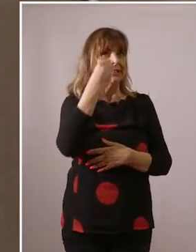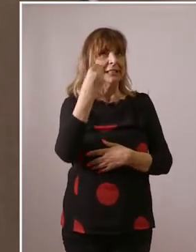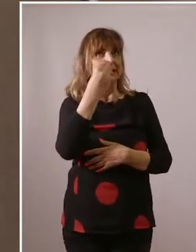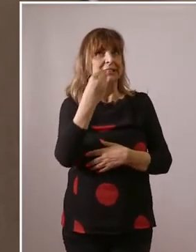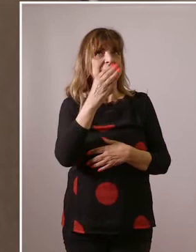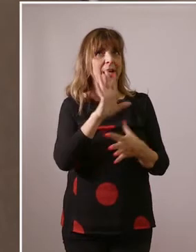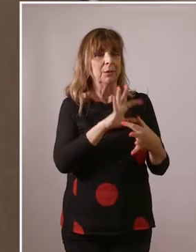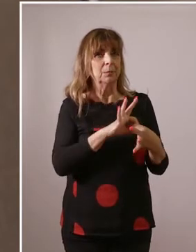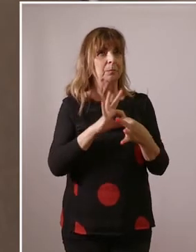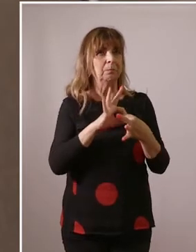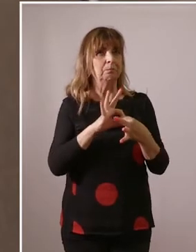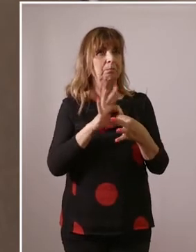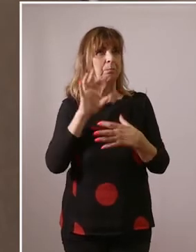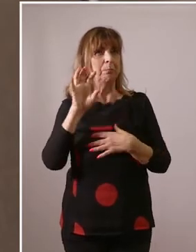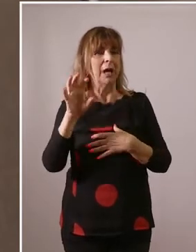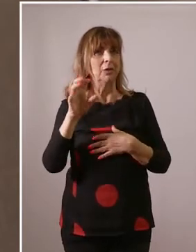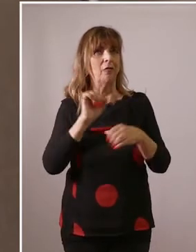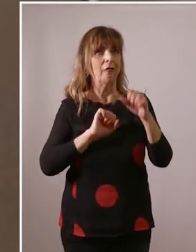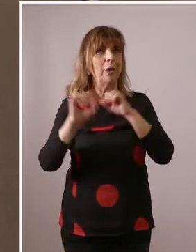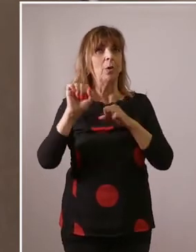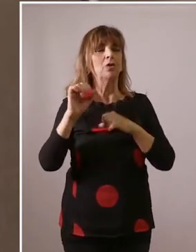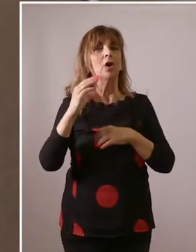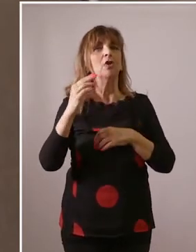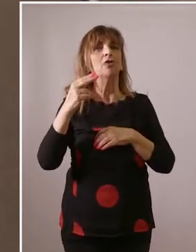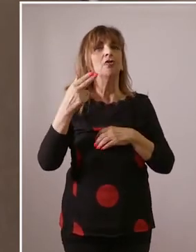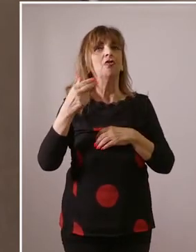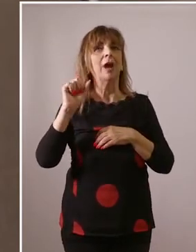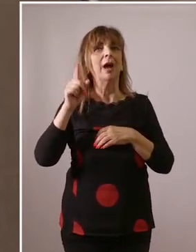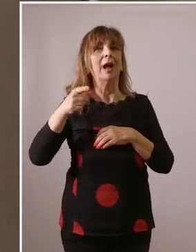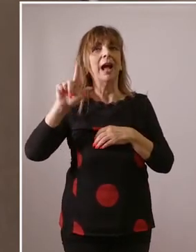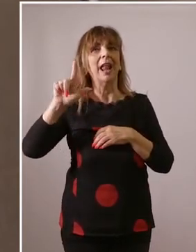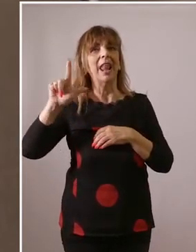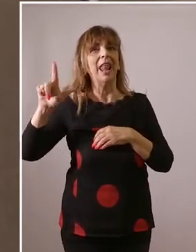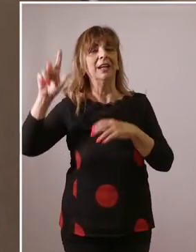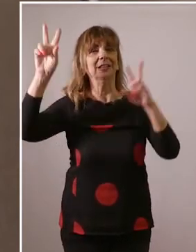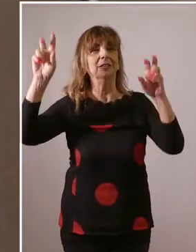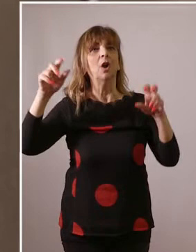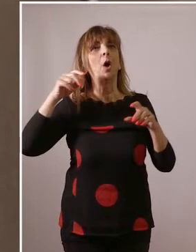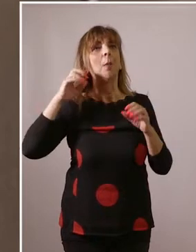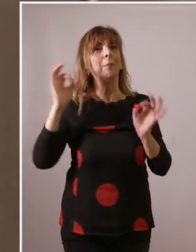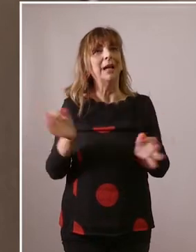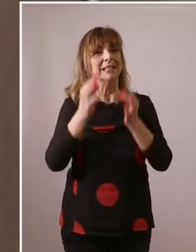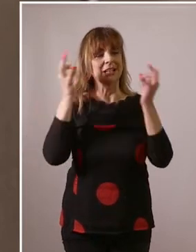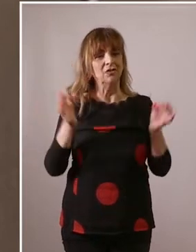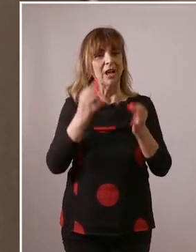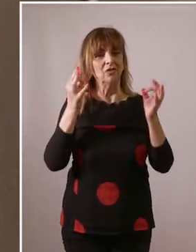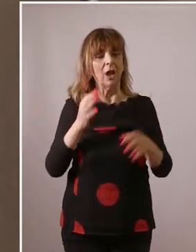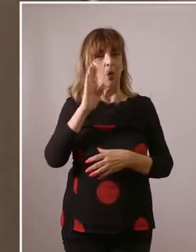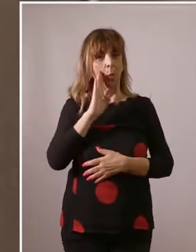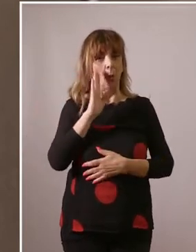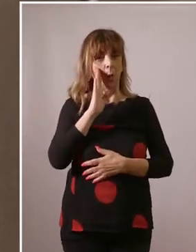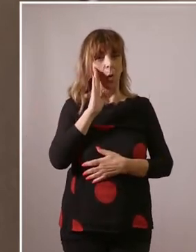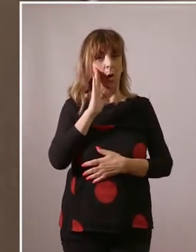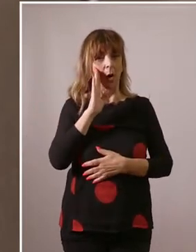noto nuovo immagino noto quadro di chagall la passeggiata in questo quadro c'è un uomo che saldamente